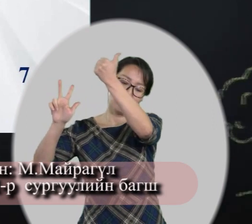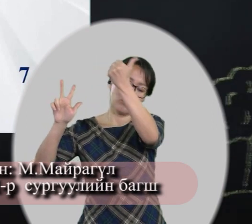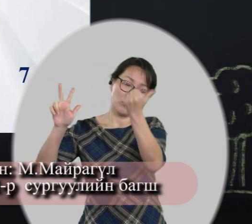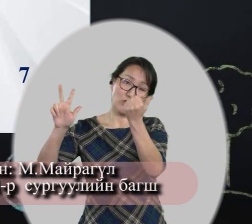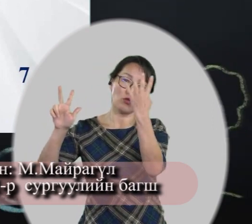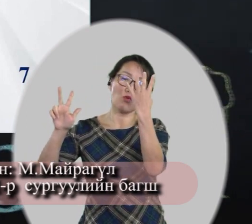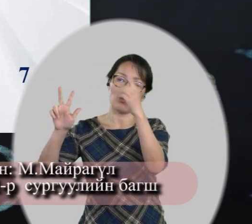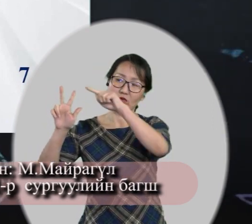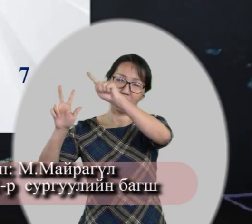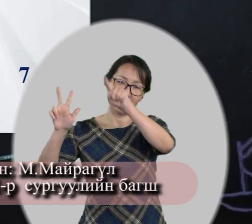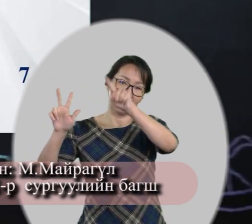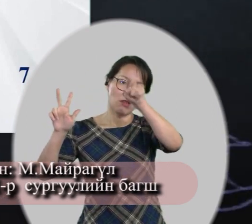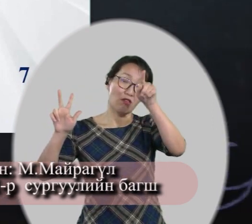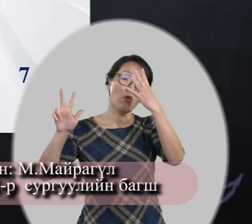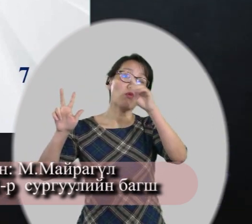барады?